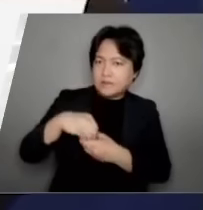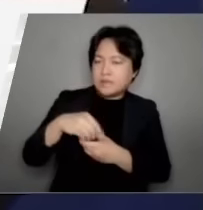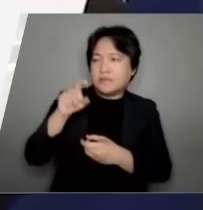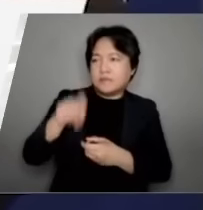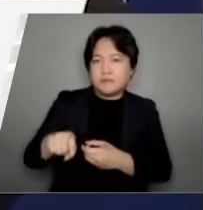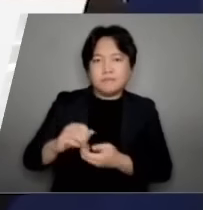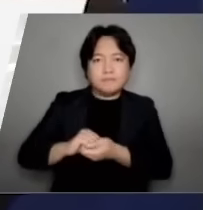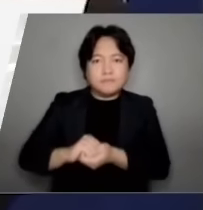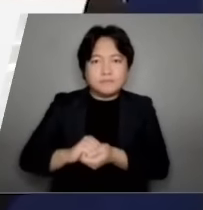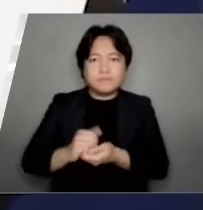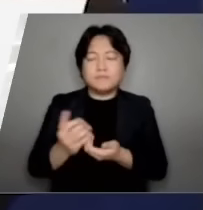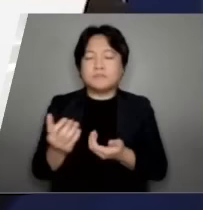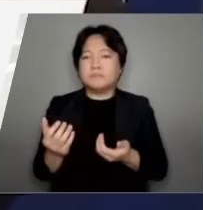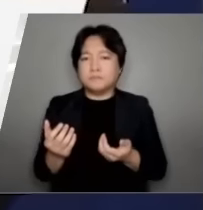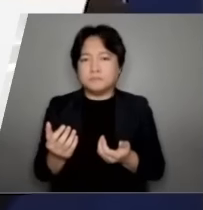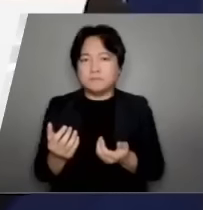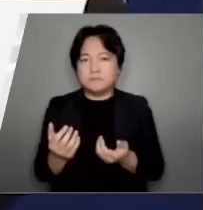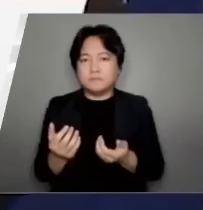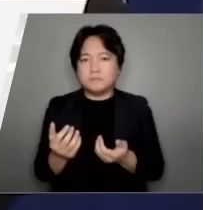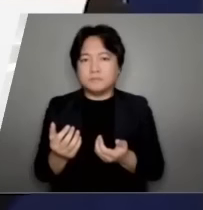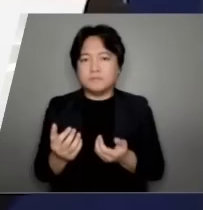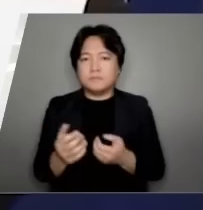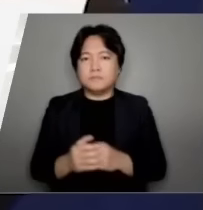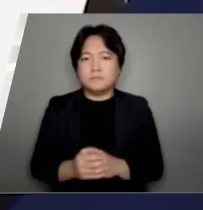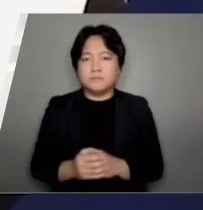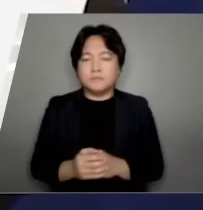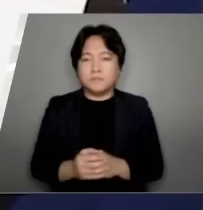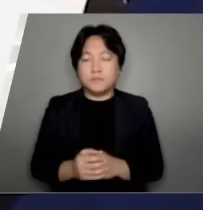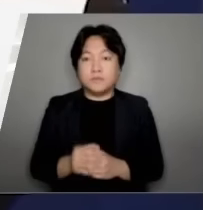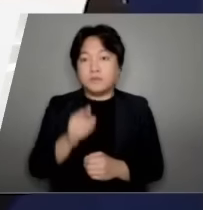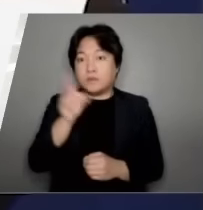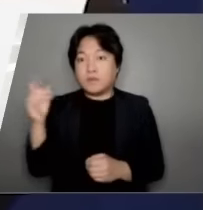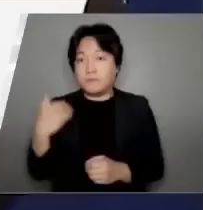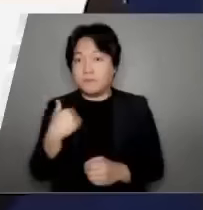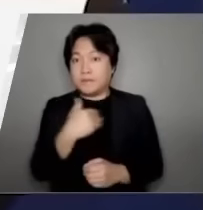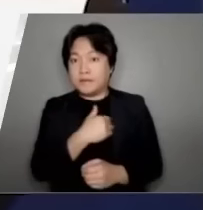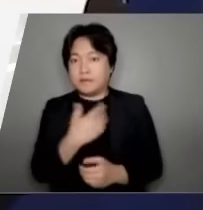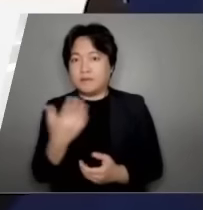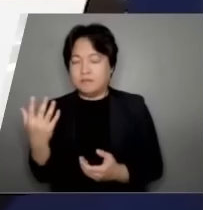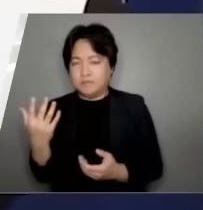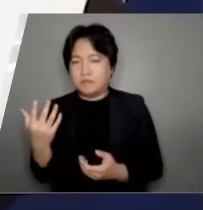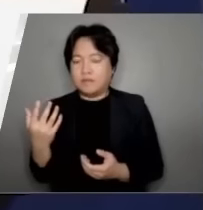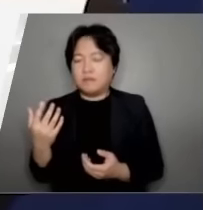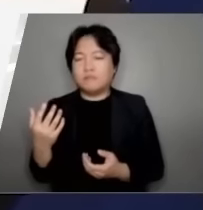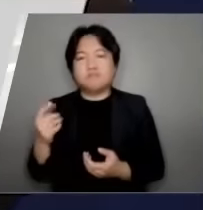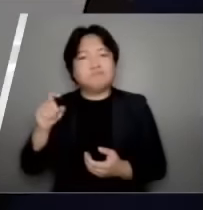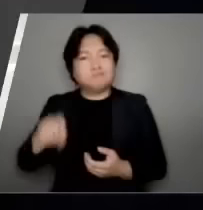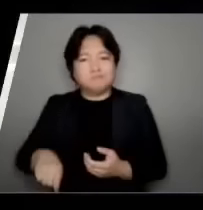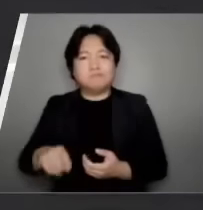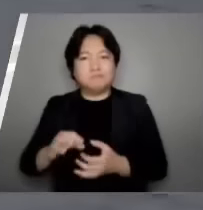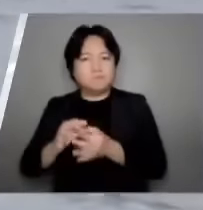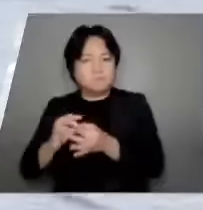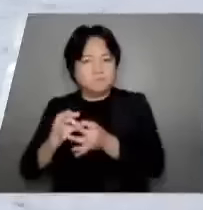and other matters in terms of our partnership in with the